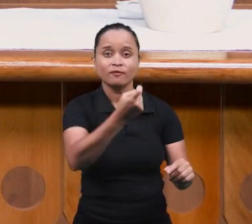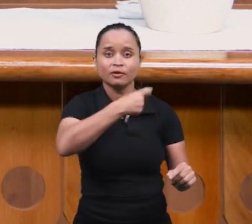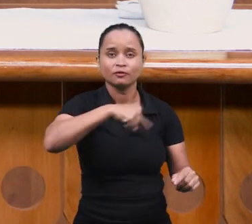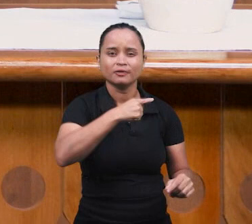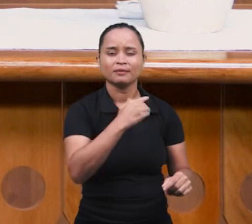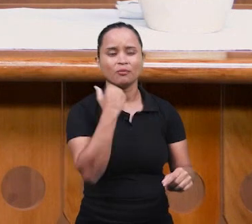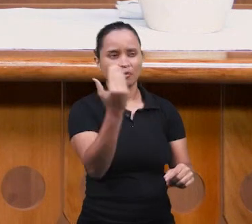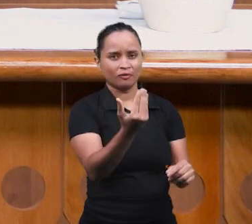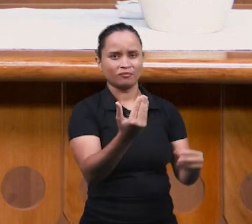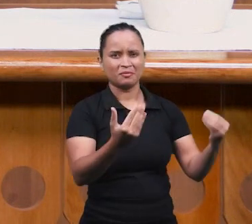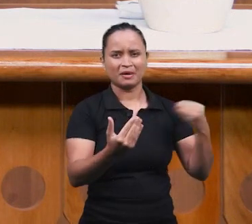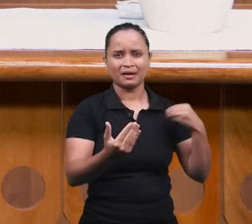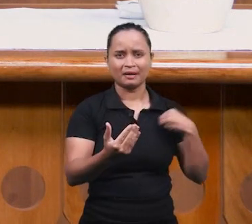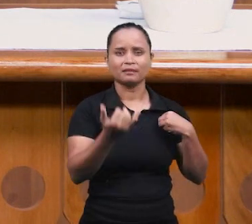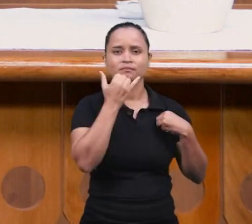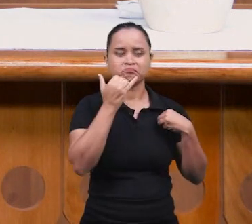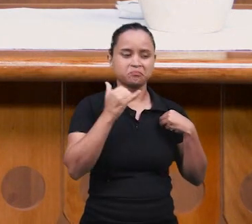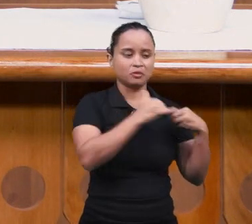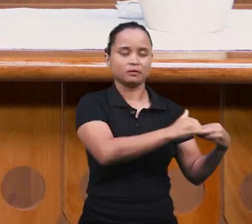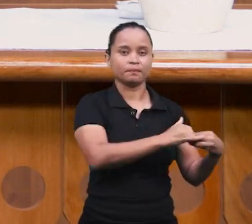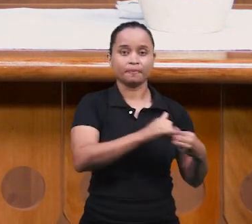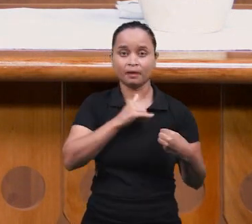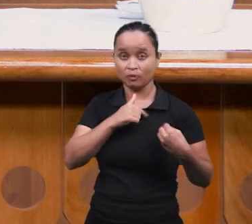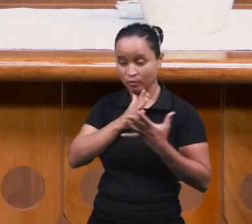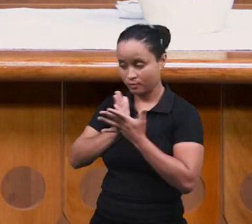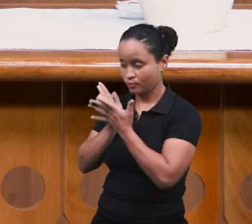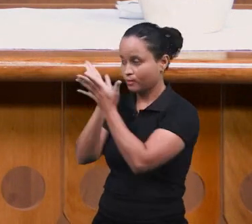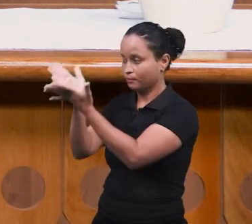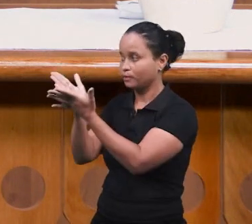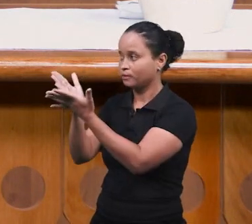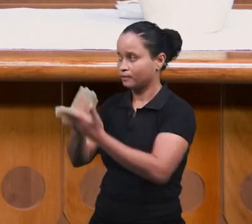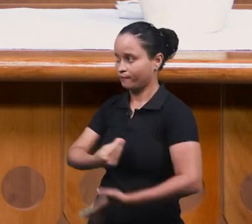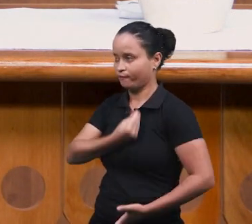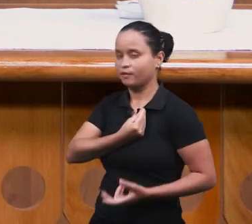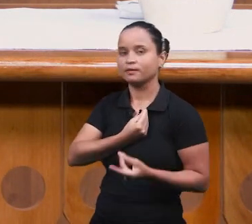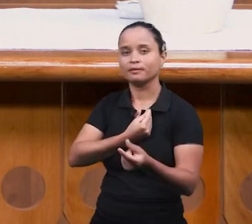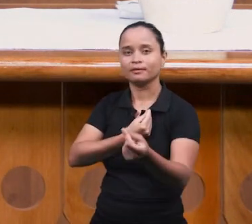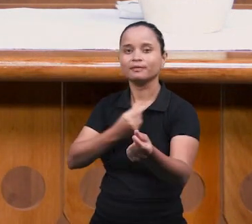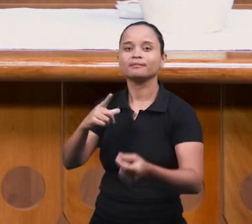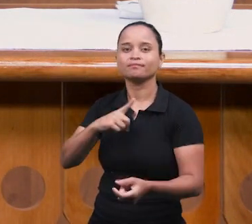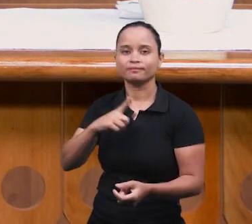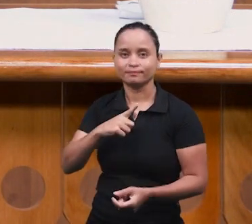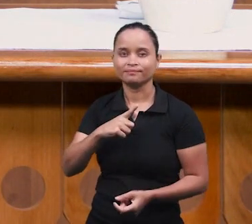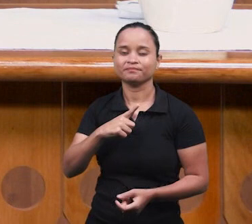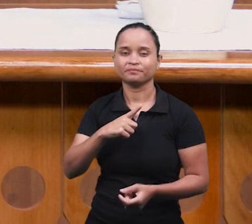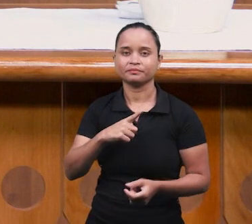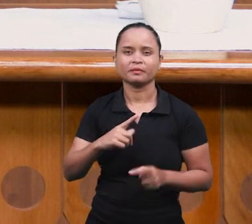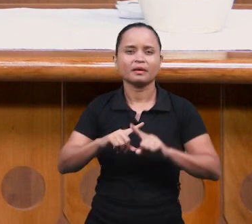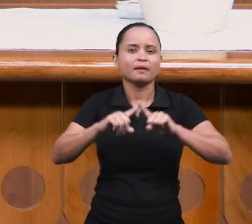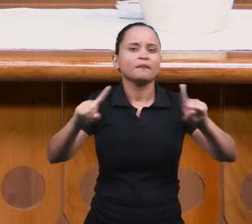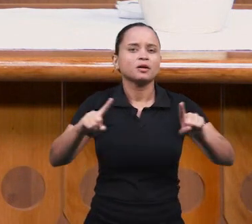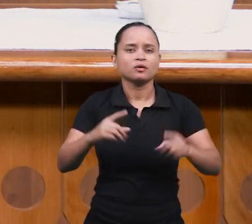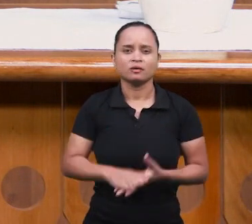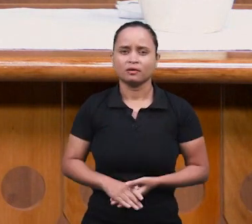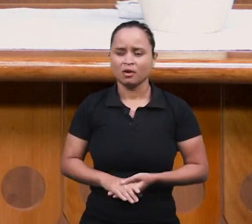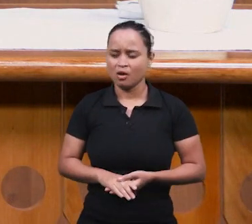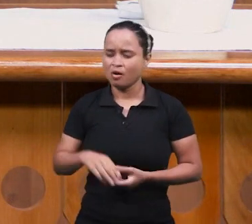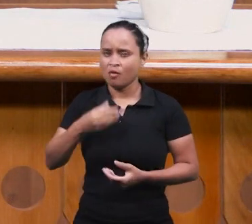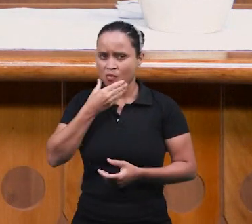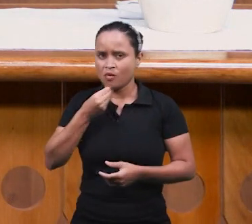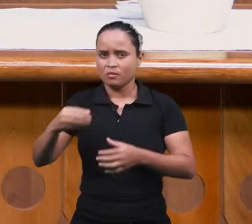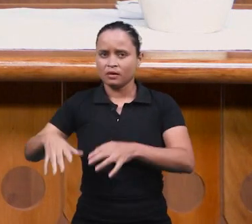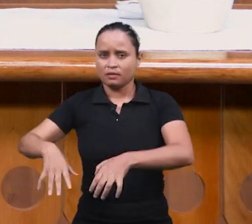du péché, pour nous mettre dans le chemin et nous donner la vie éternelle. Mais Ézéchias, il va faire